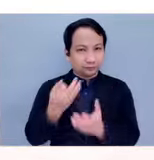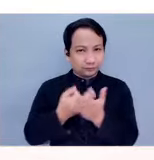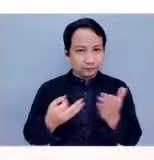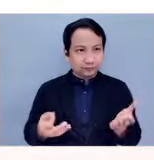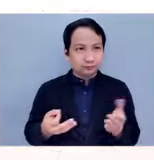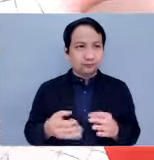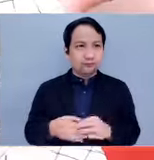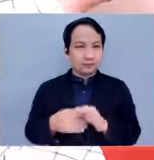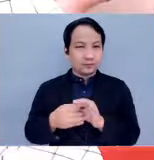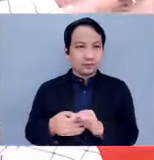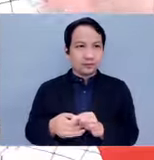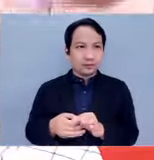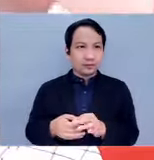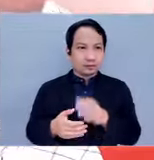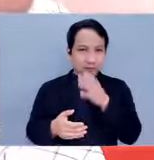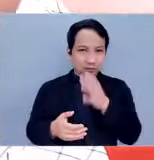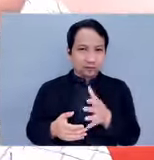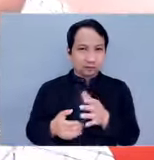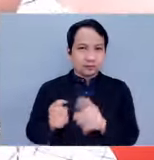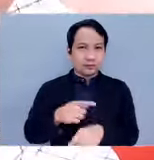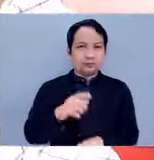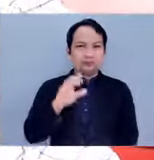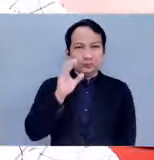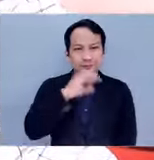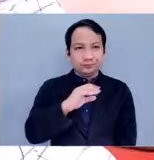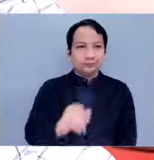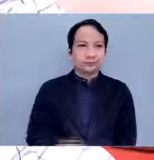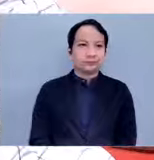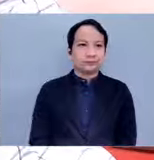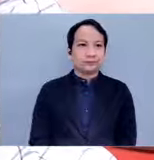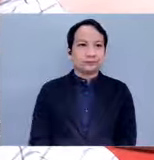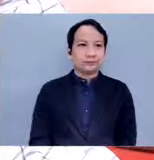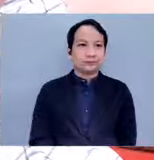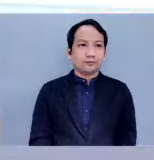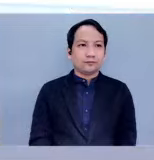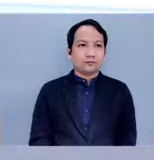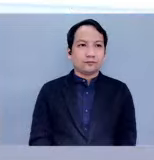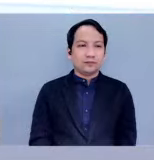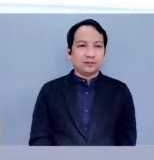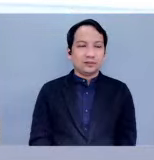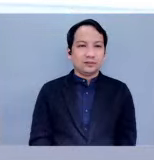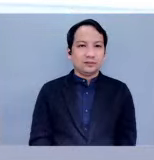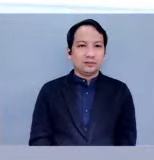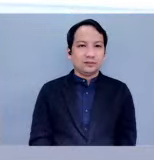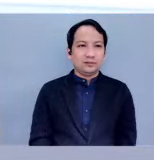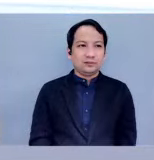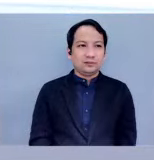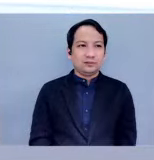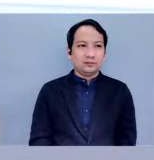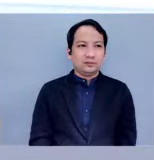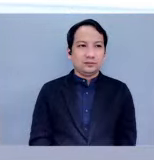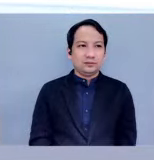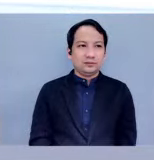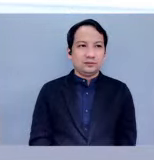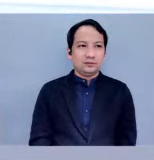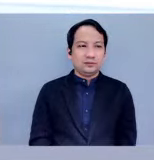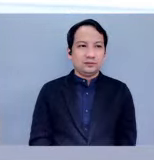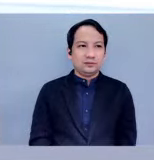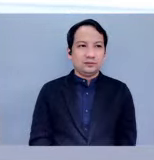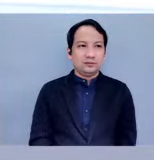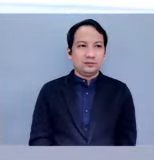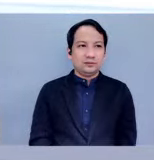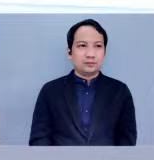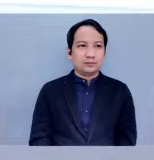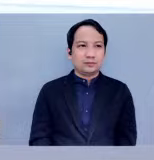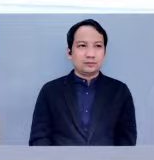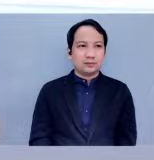yes. Selma is from Cebu. Kobon po. Ay, nakakabitin ah. Siguro naman eh, ipaparamdam ka sa amin dito. Oo